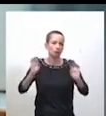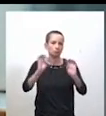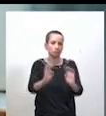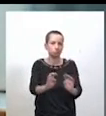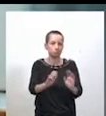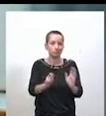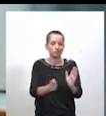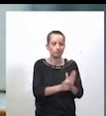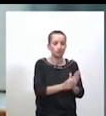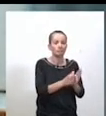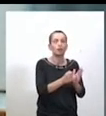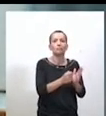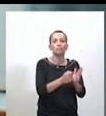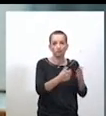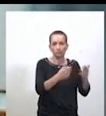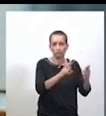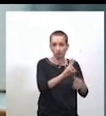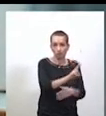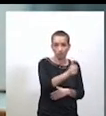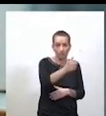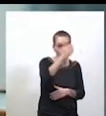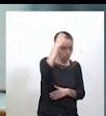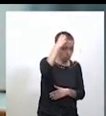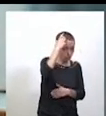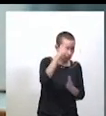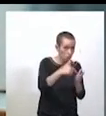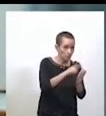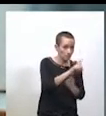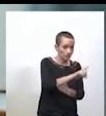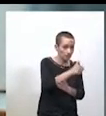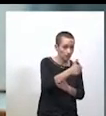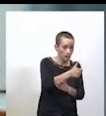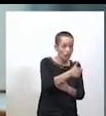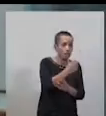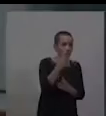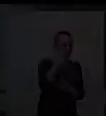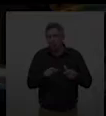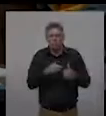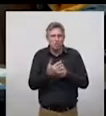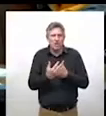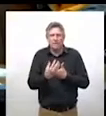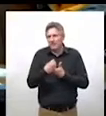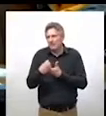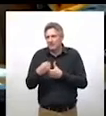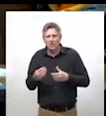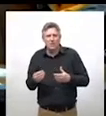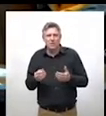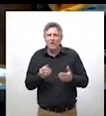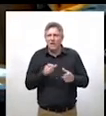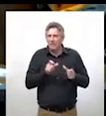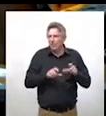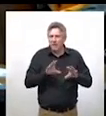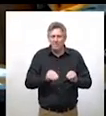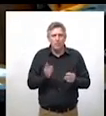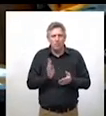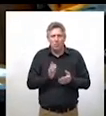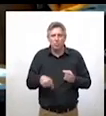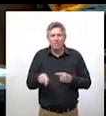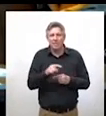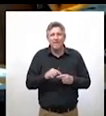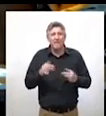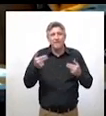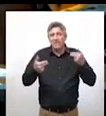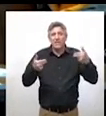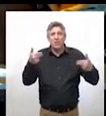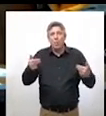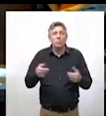la réouverture des terrasses du 31 août 2021 pour les terrasses pérennes et dites Covid. Au sujet de la vidéosurveillance que vous découvrez dans